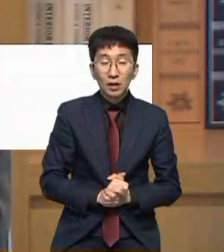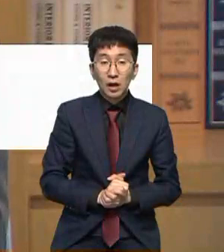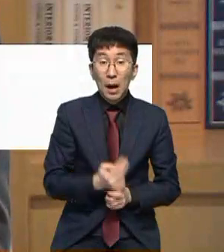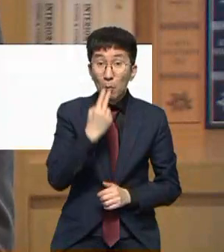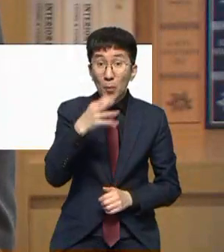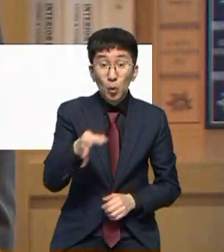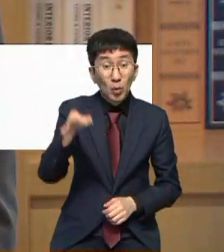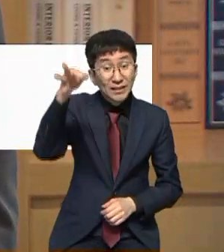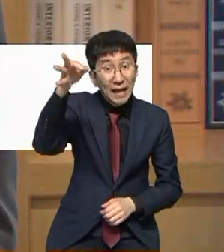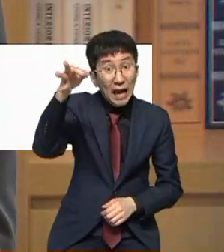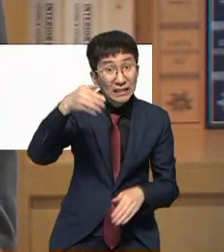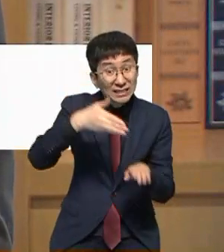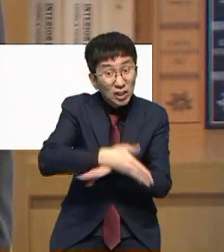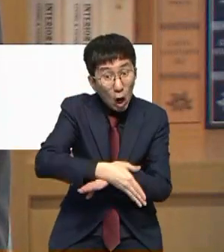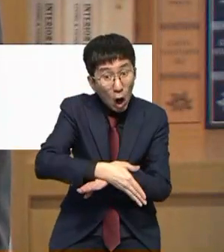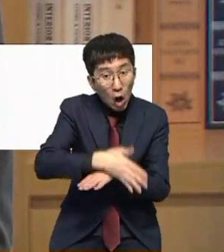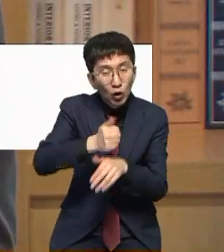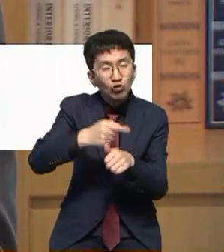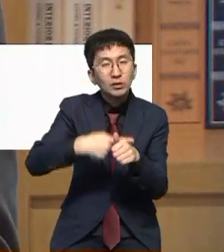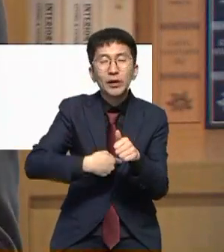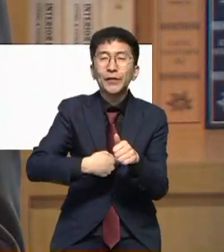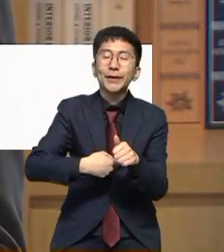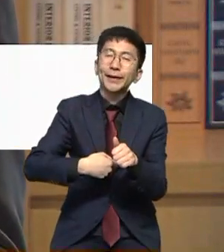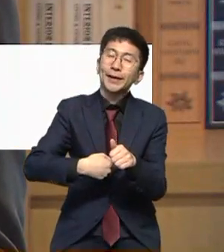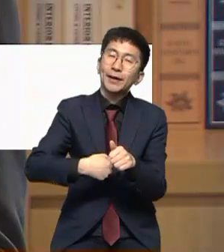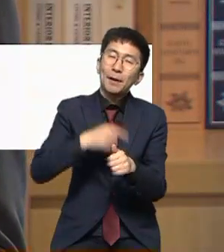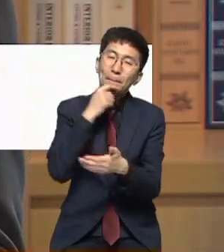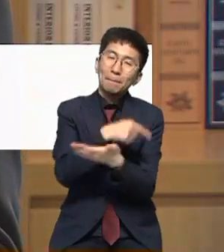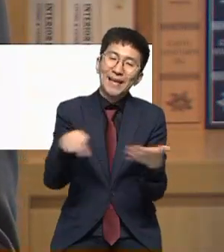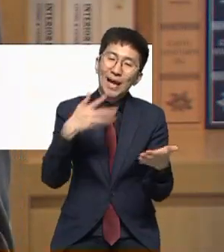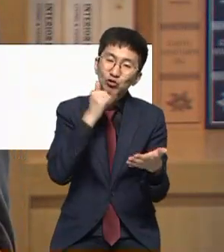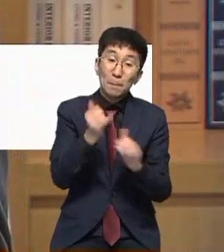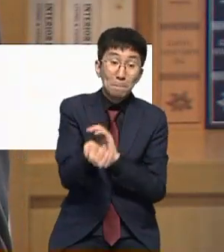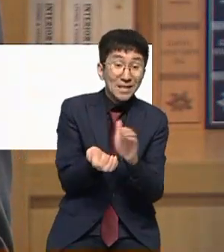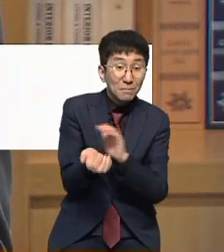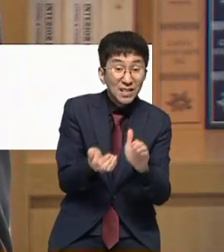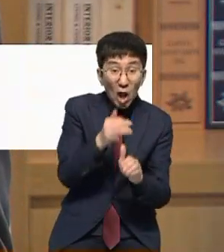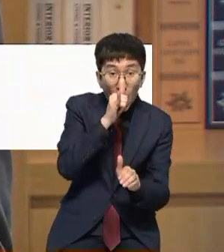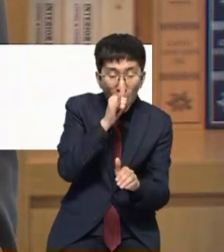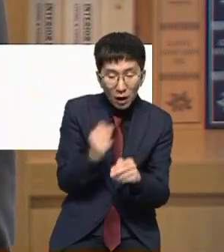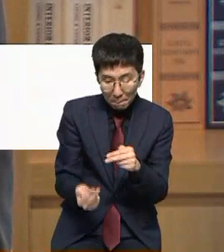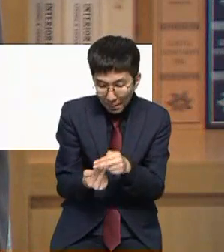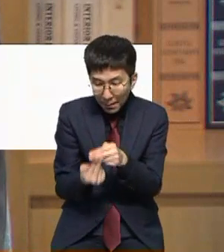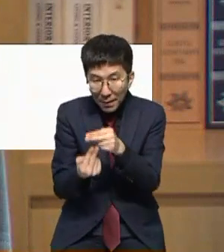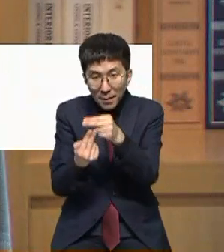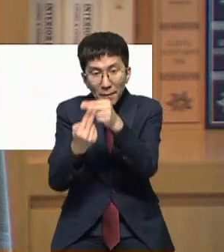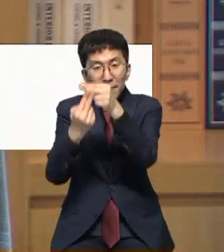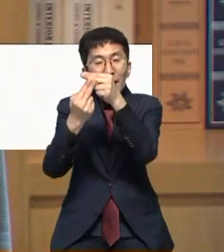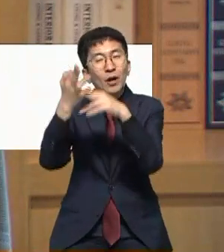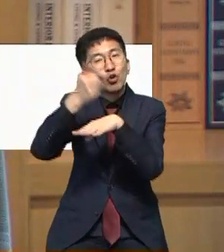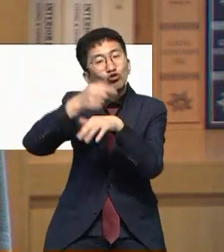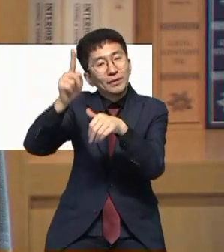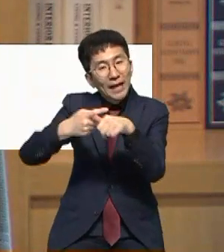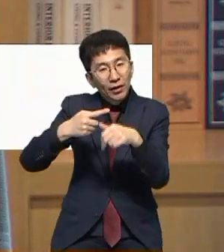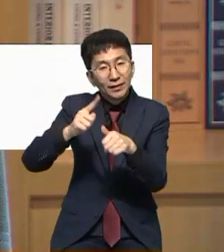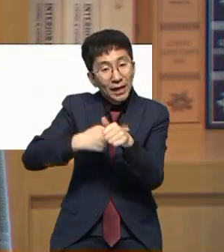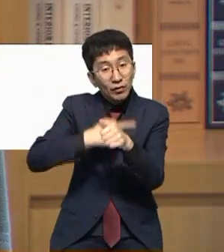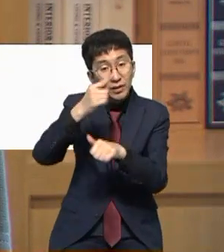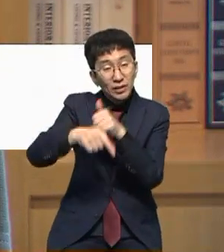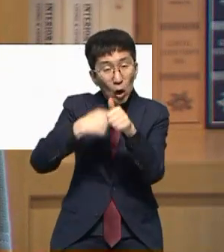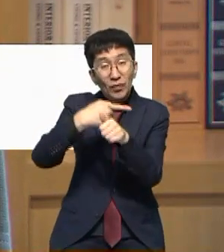그 수익을 다 놓치는 거고 미리 해놓으면 그게 복리로서 쌓이니까 나중에 오히려 연금 보험료